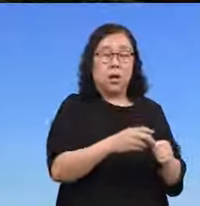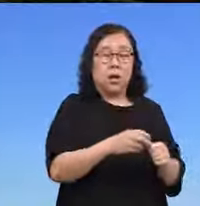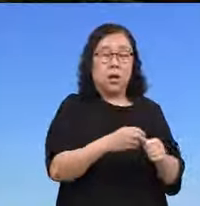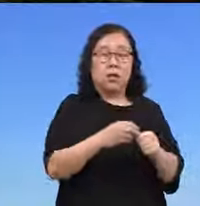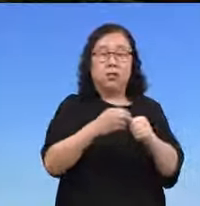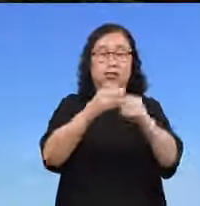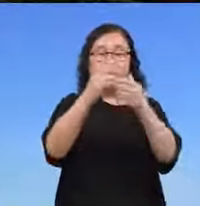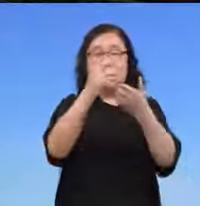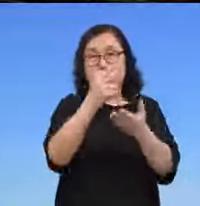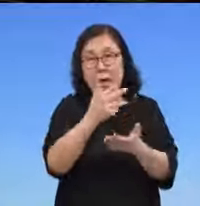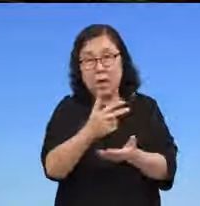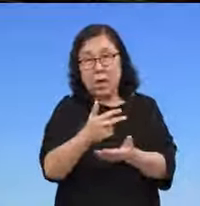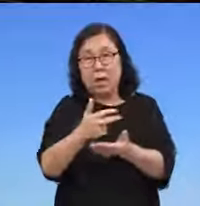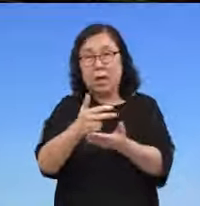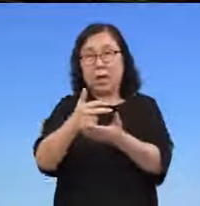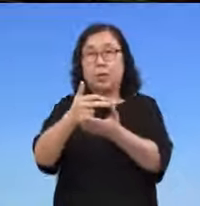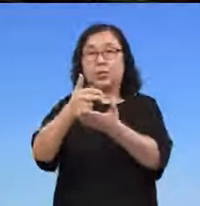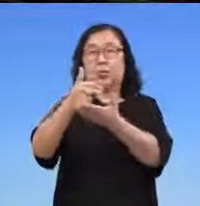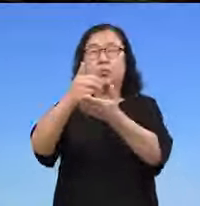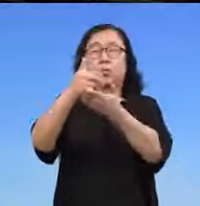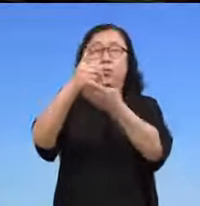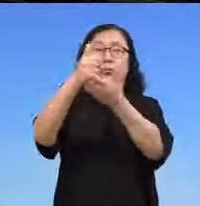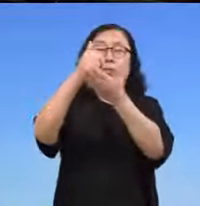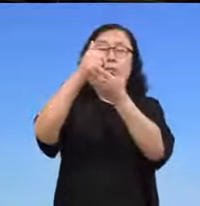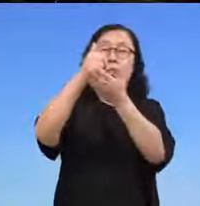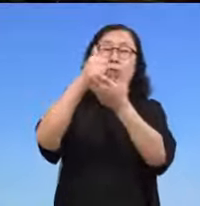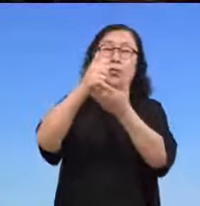우리 다 자리에서 일어나셔서 마지막으로 한